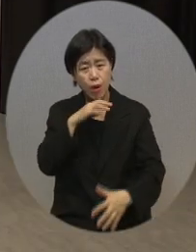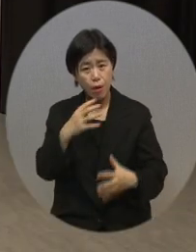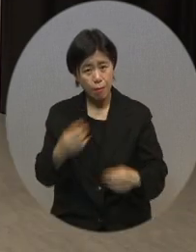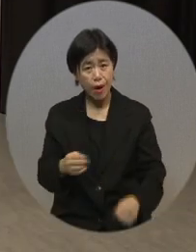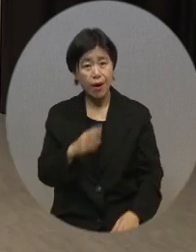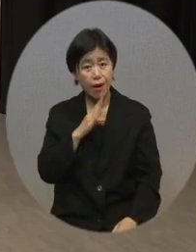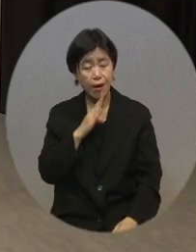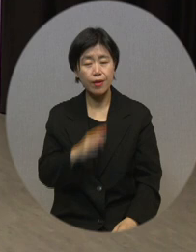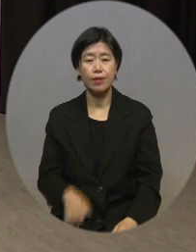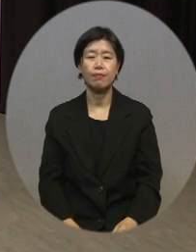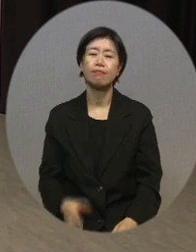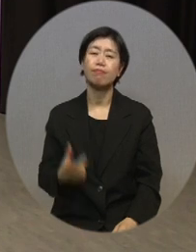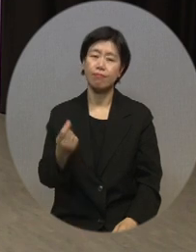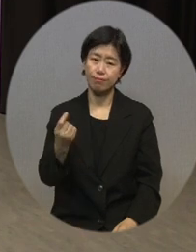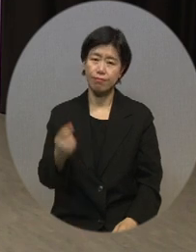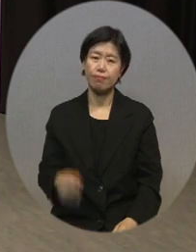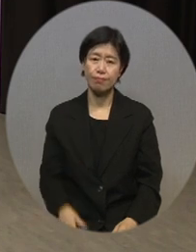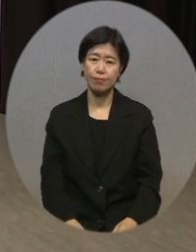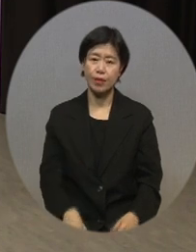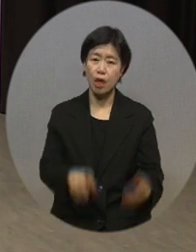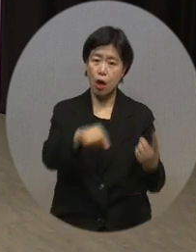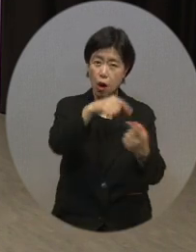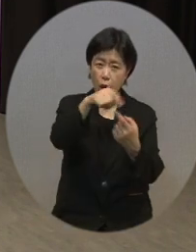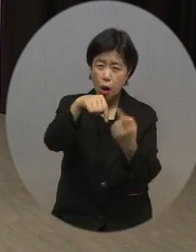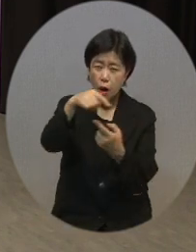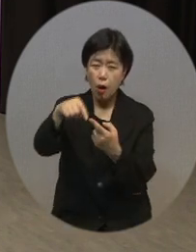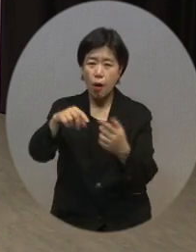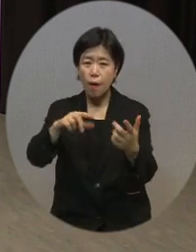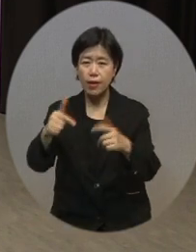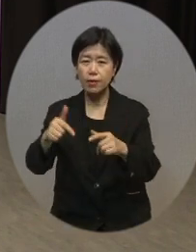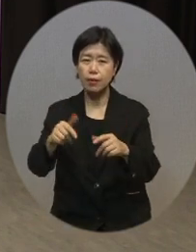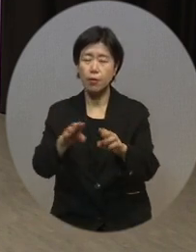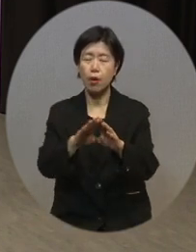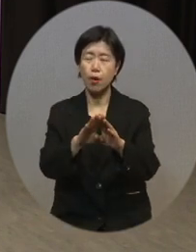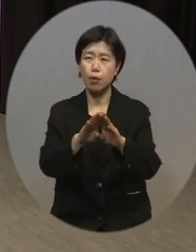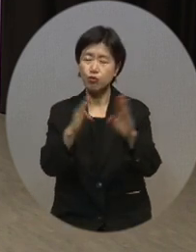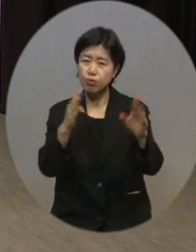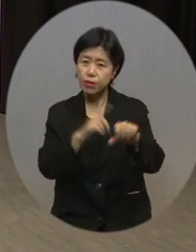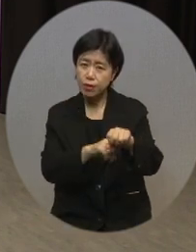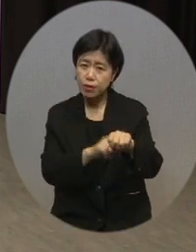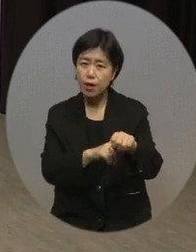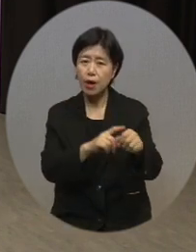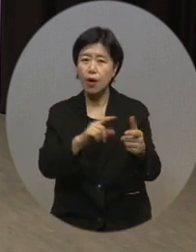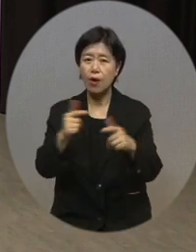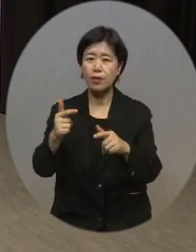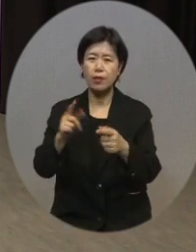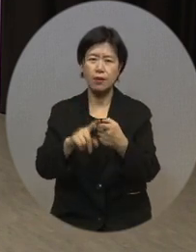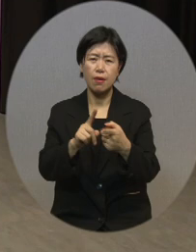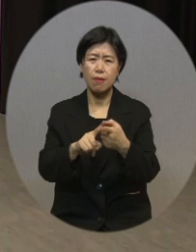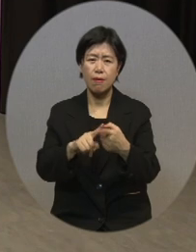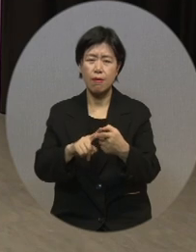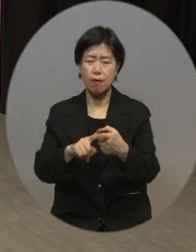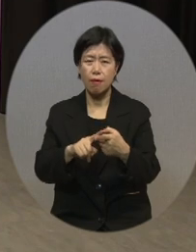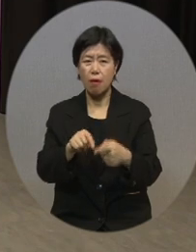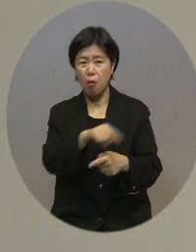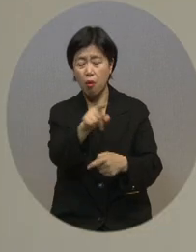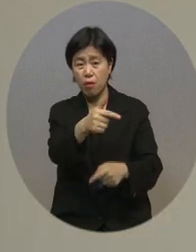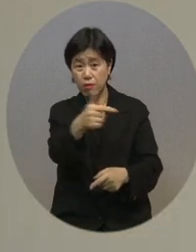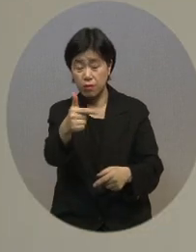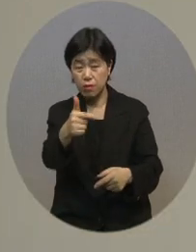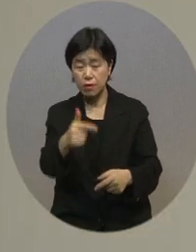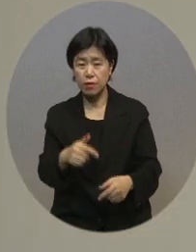민원이 많죠. 영업 방식, 영업 규제에 대한 민원도 있고 여러 가지 민원들이 있는데 다행히 이제